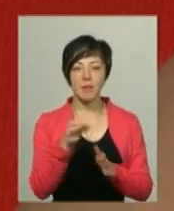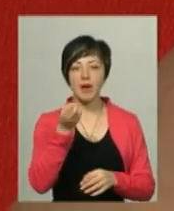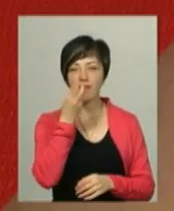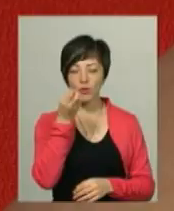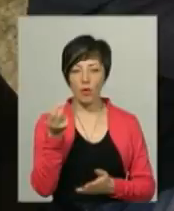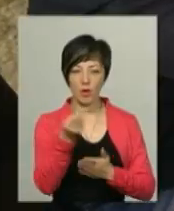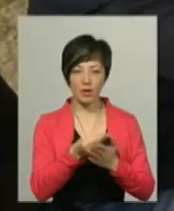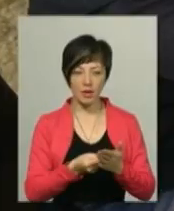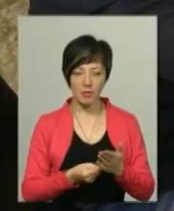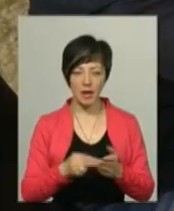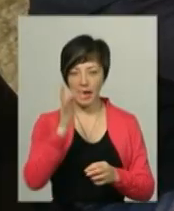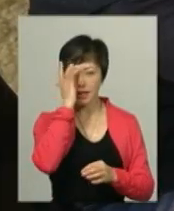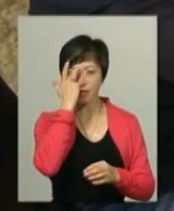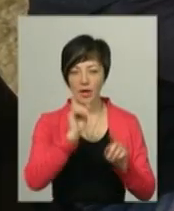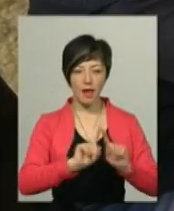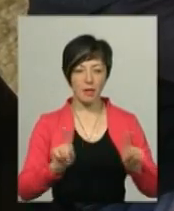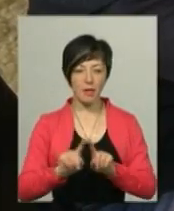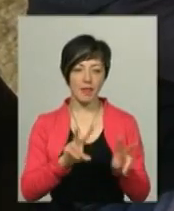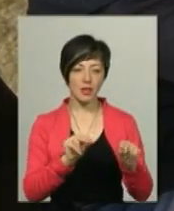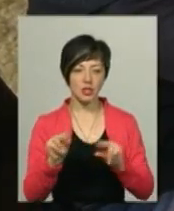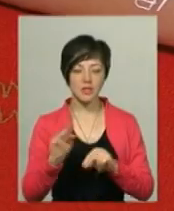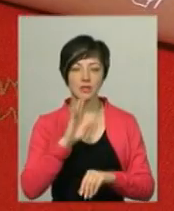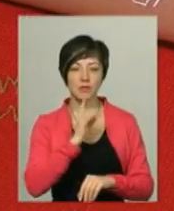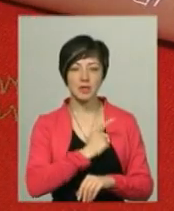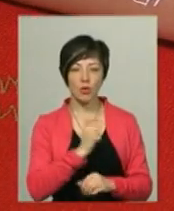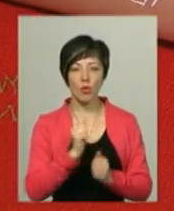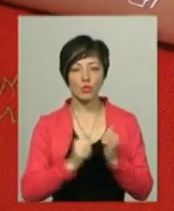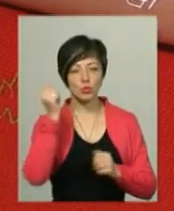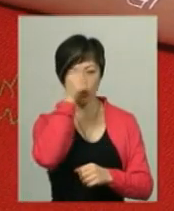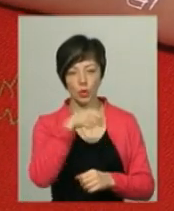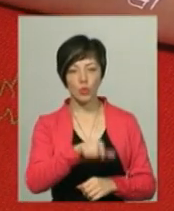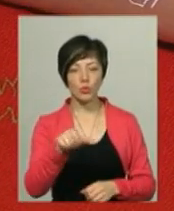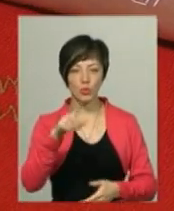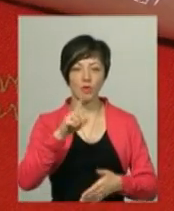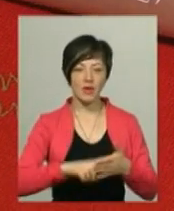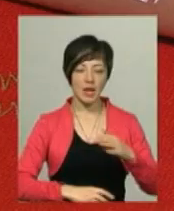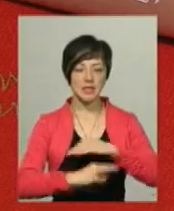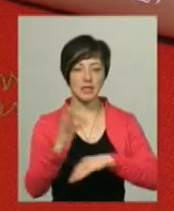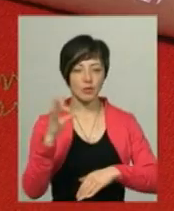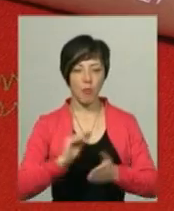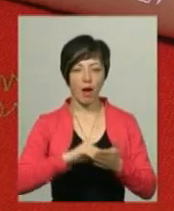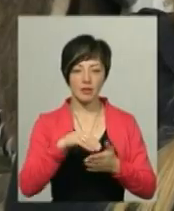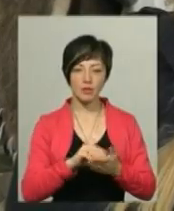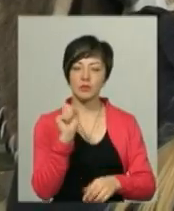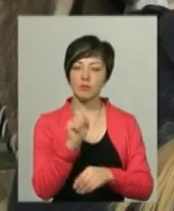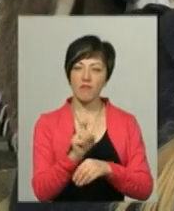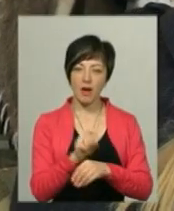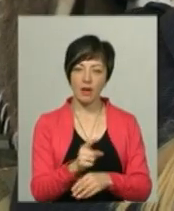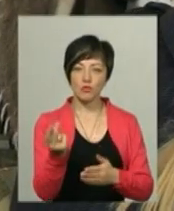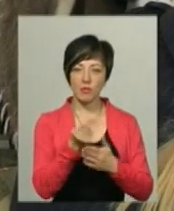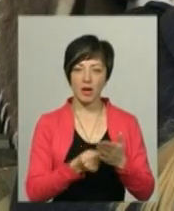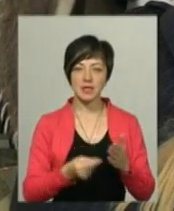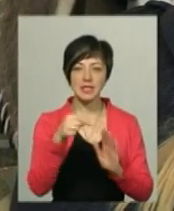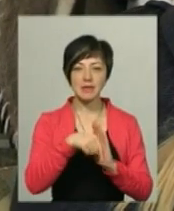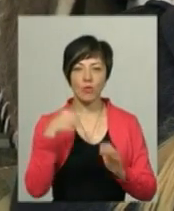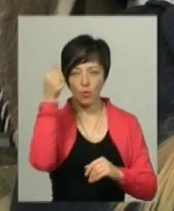орнамент із сакральними індійськими елементами нещастя. Майстриня каже, кожного року люди, які довіряють східному календарю, замовляють мехенді з зображенням